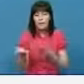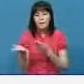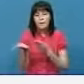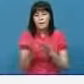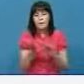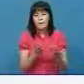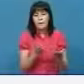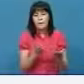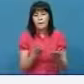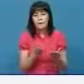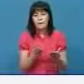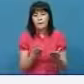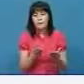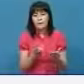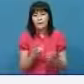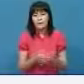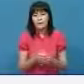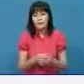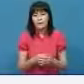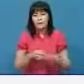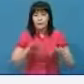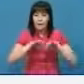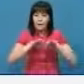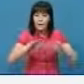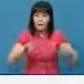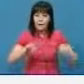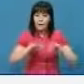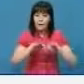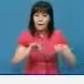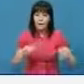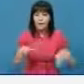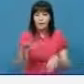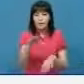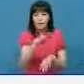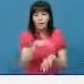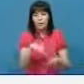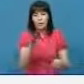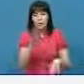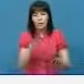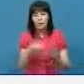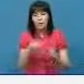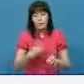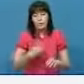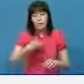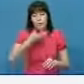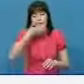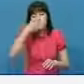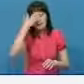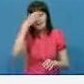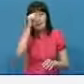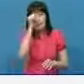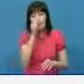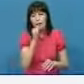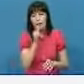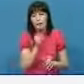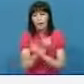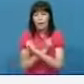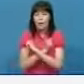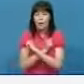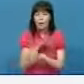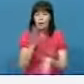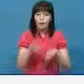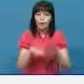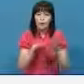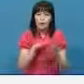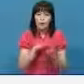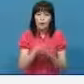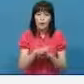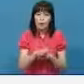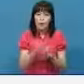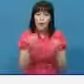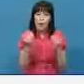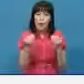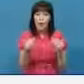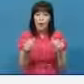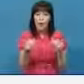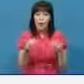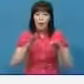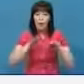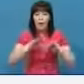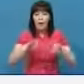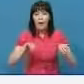Аквапаркта бассейнім барлығы жақсы. Менің жазғы каникулым жақсы өтіп жатыр. Бұл